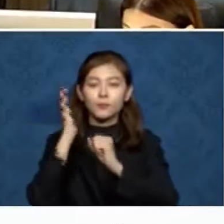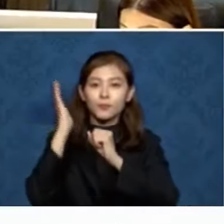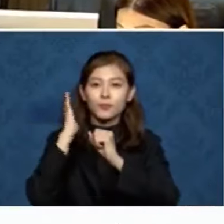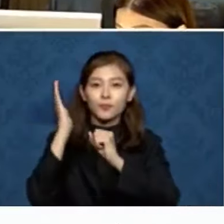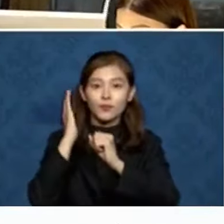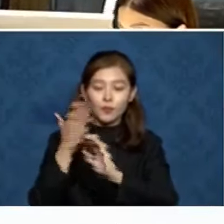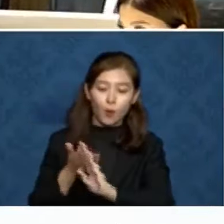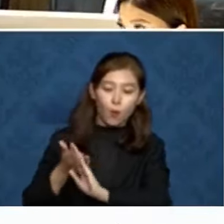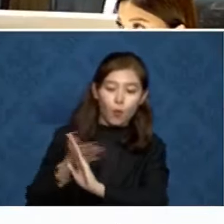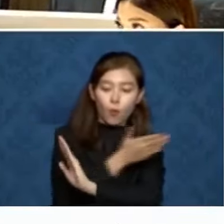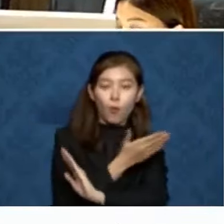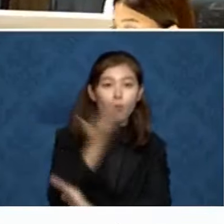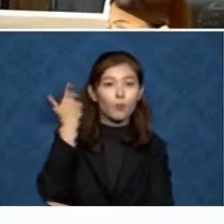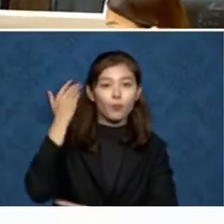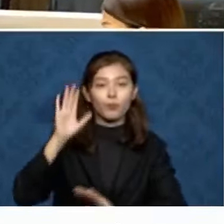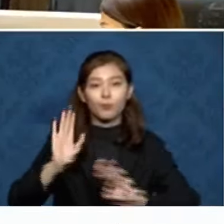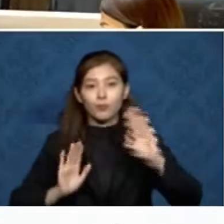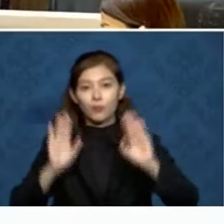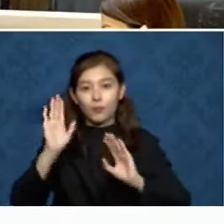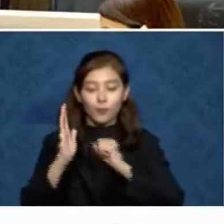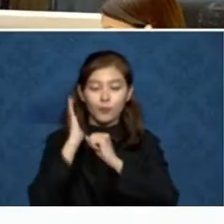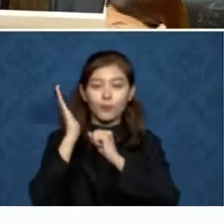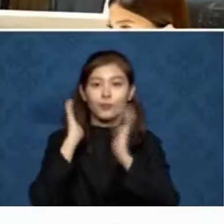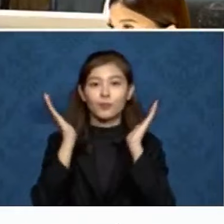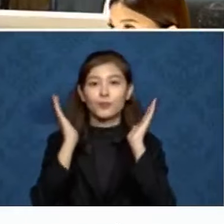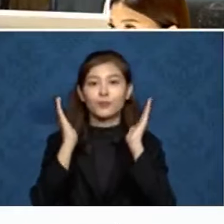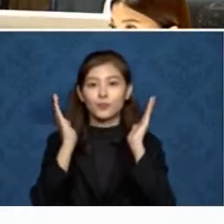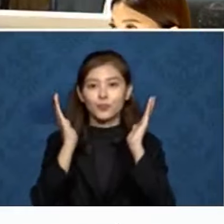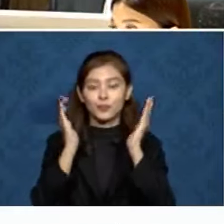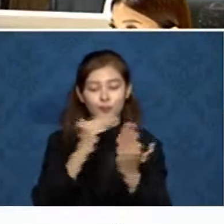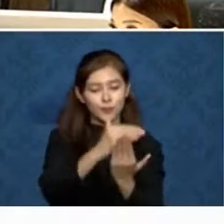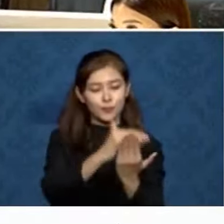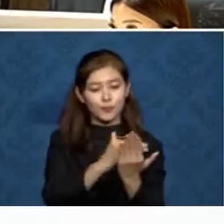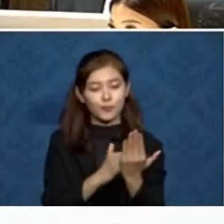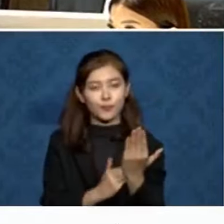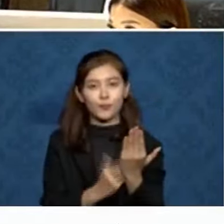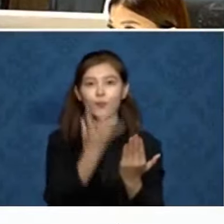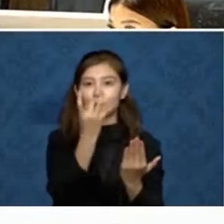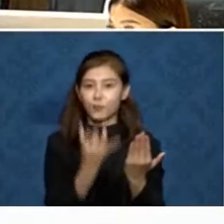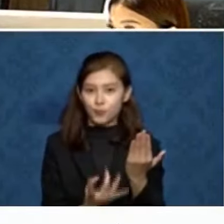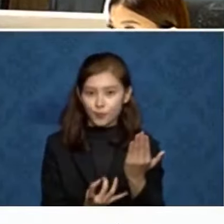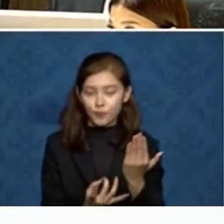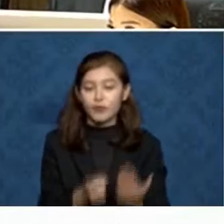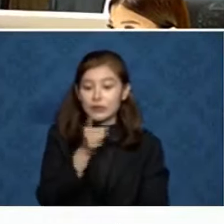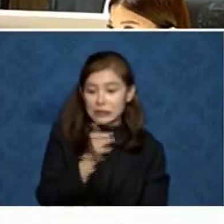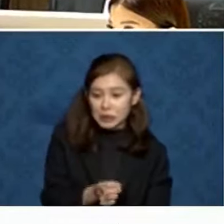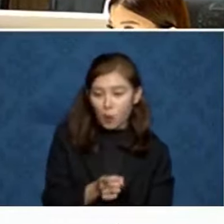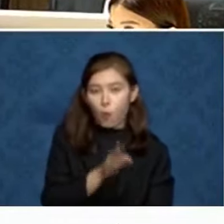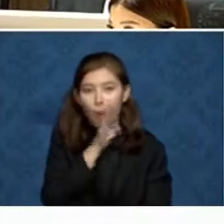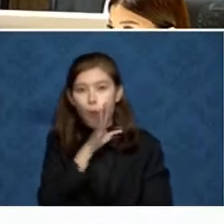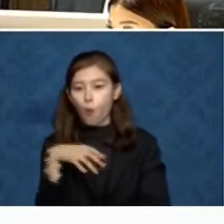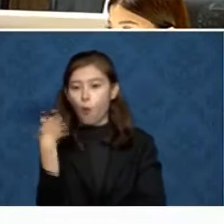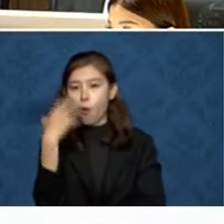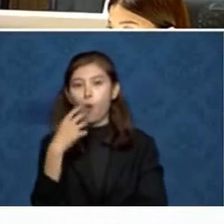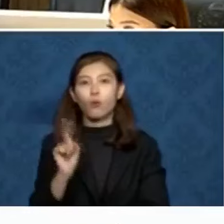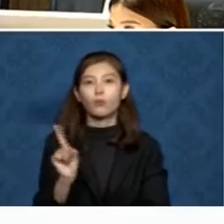17%แต่พอดูไส้ในงบประมาณสำคัญคือเงินสำรองจ่ายที่อยู่ในอำนาจของนายกกลับเพิ่มขึ้นดังนั้นคุณ